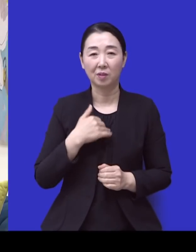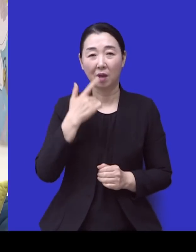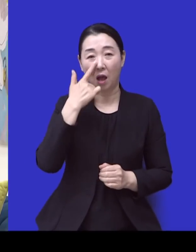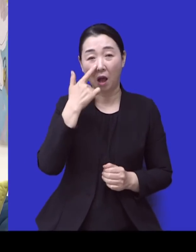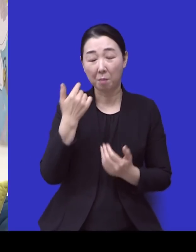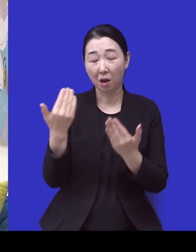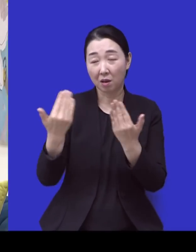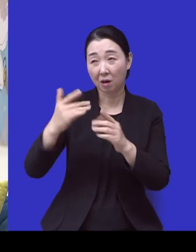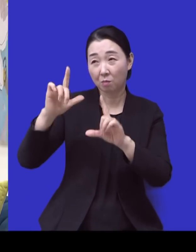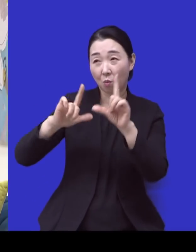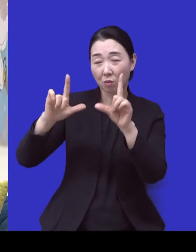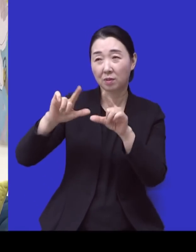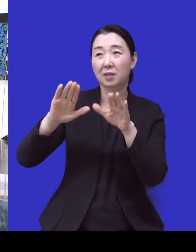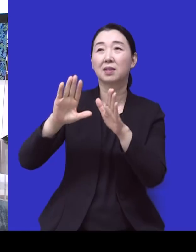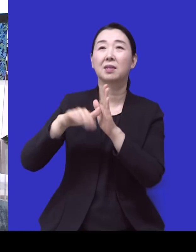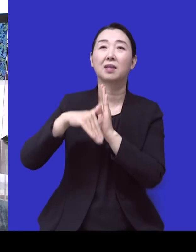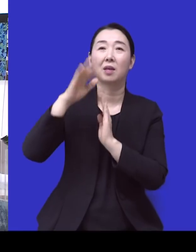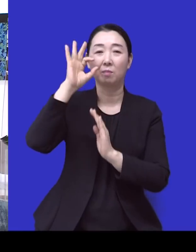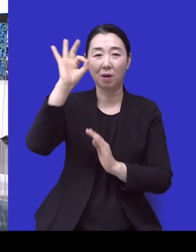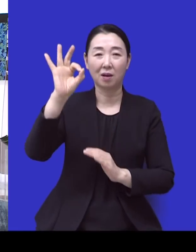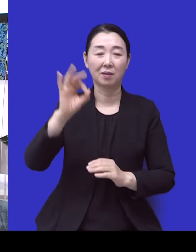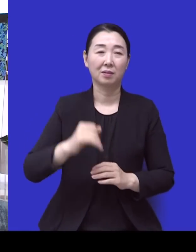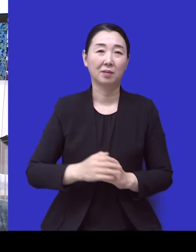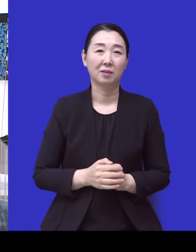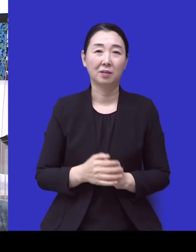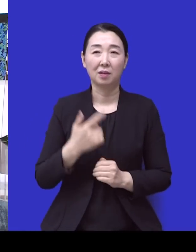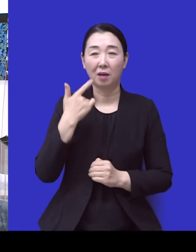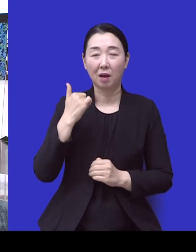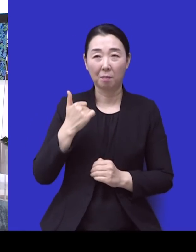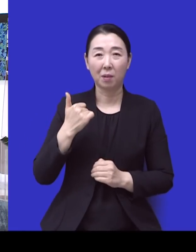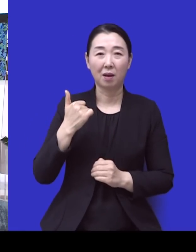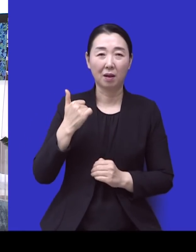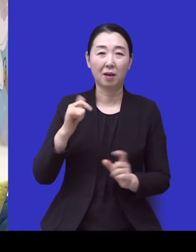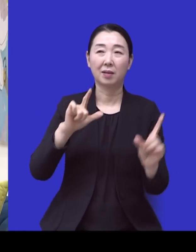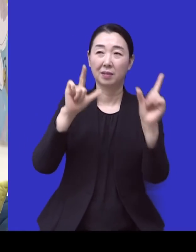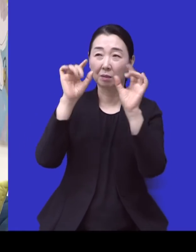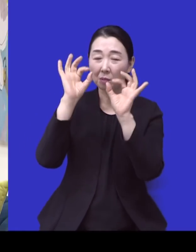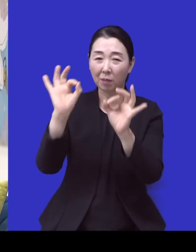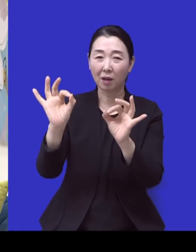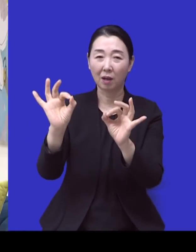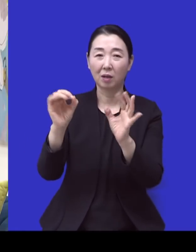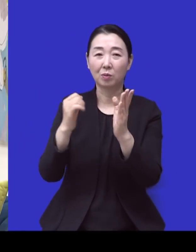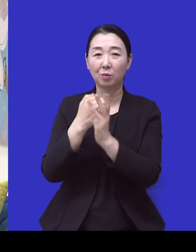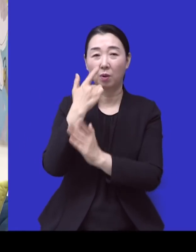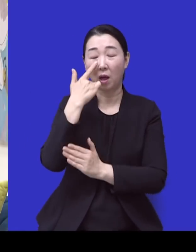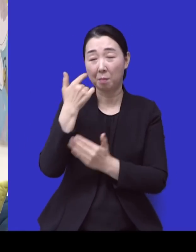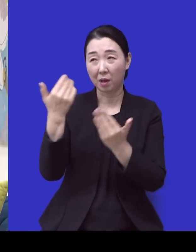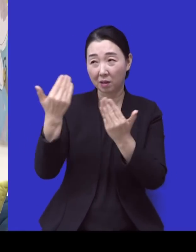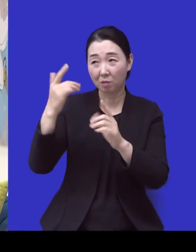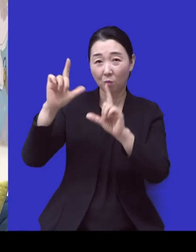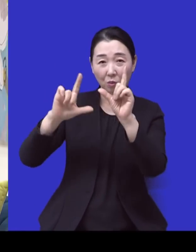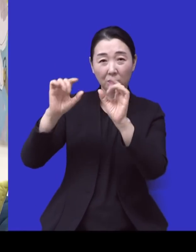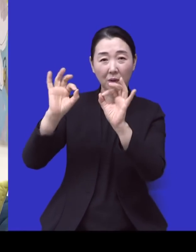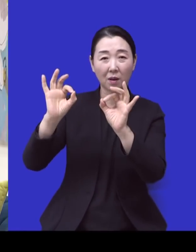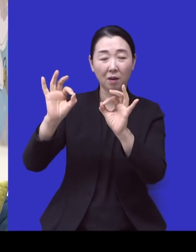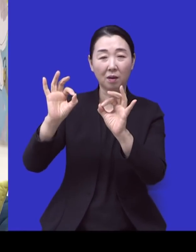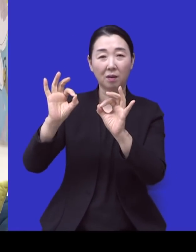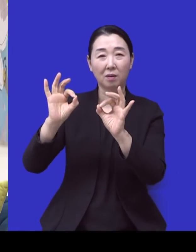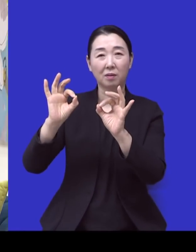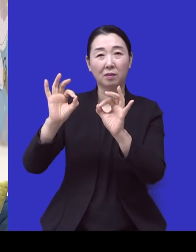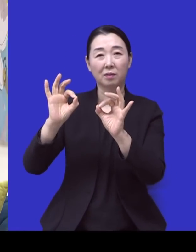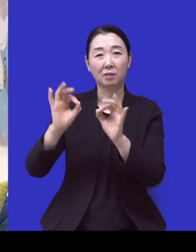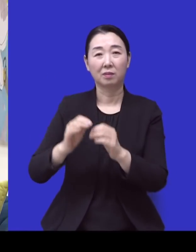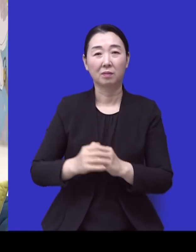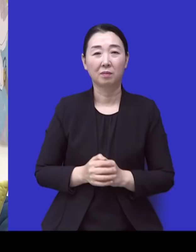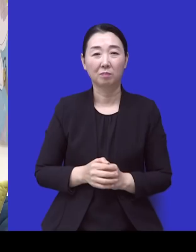어떻게 일하시는지를 그때서야 보게 된 거예요. 진짜 아빠의 삶을 보게 되고 사실 아빠가 이제 일하시는 거는